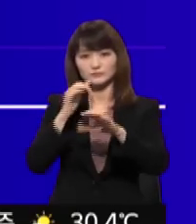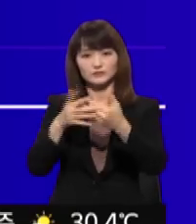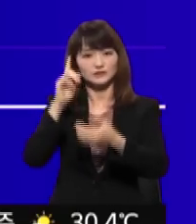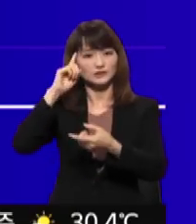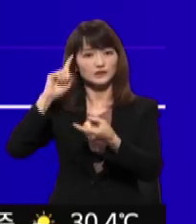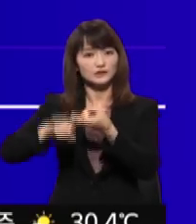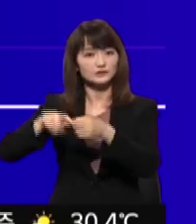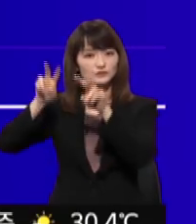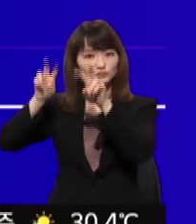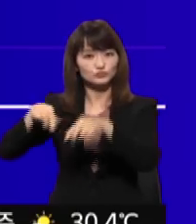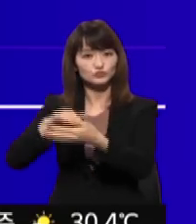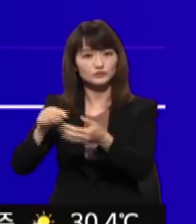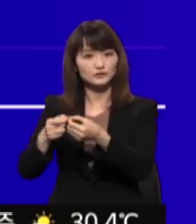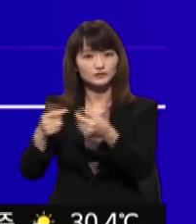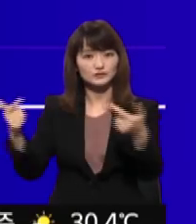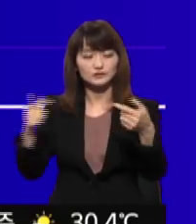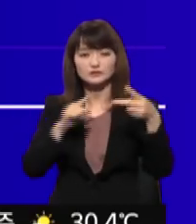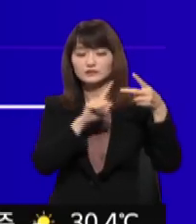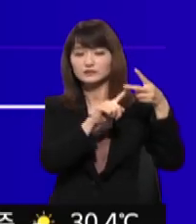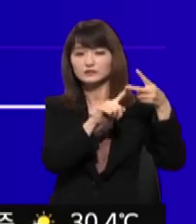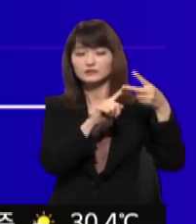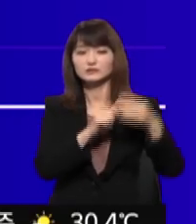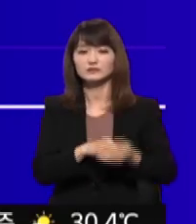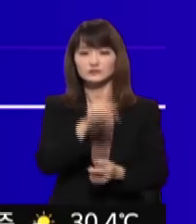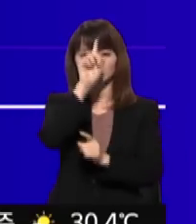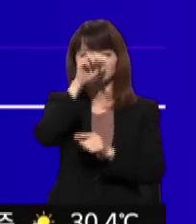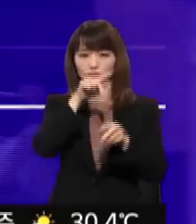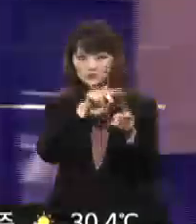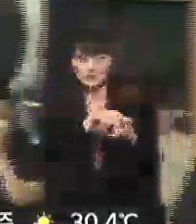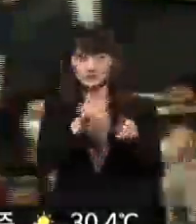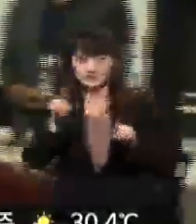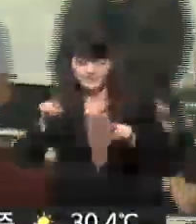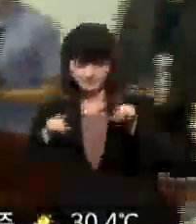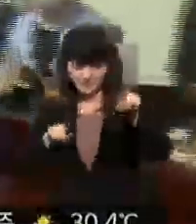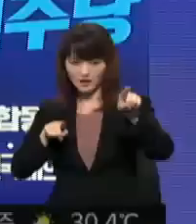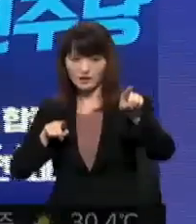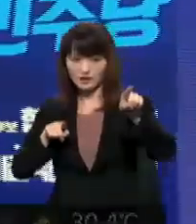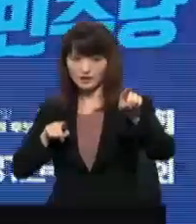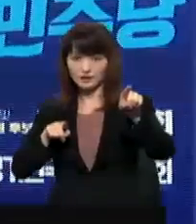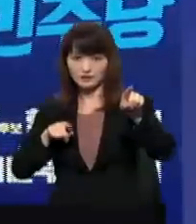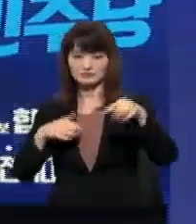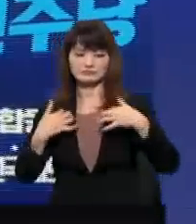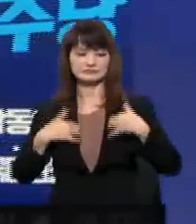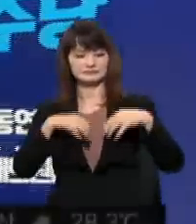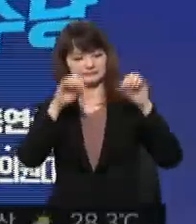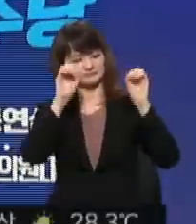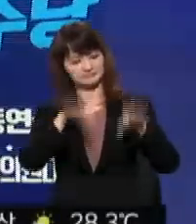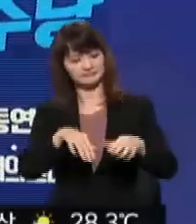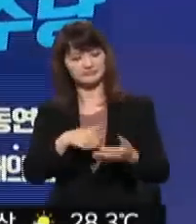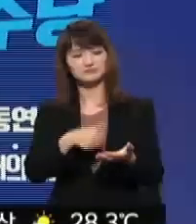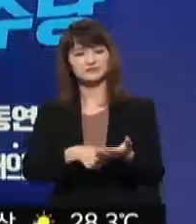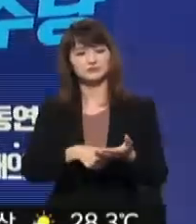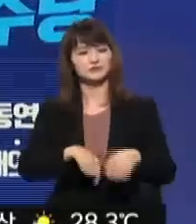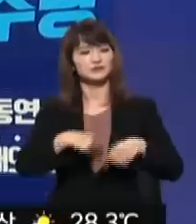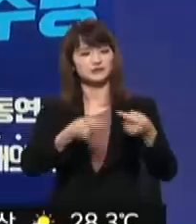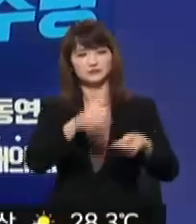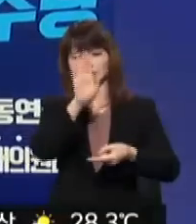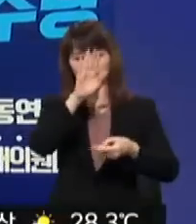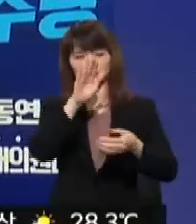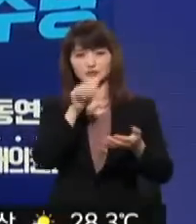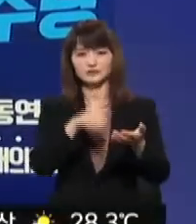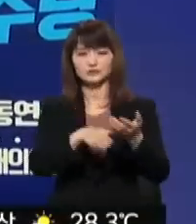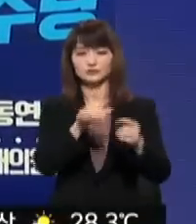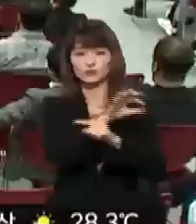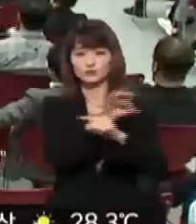무관심이 커졌나라는 의견이 하나 있고요 또 하나는 이재명부가 너무 압도적으로 앞서가고 있으니 재미가 없었다 굳이 투표 안 해도